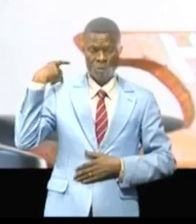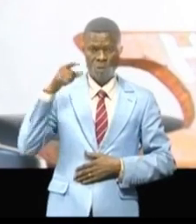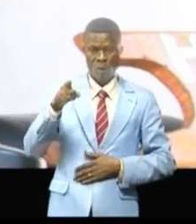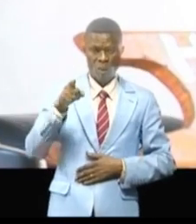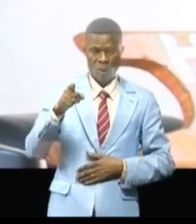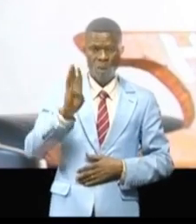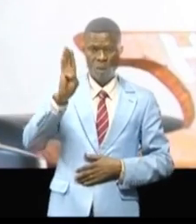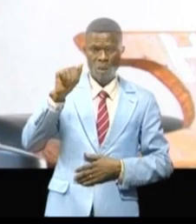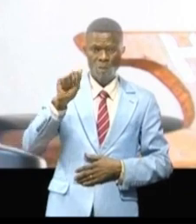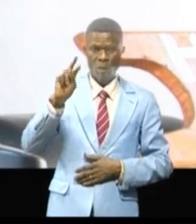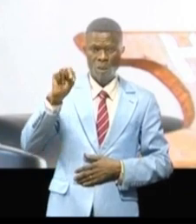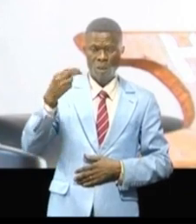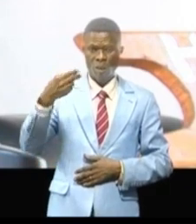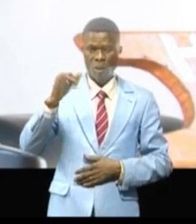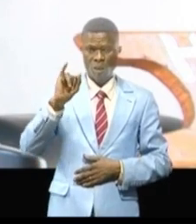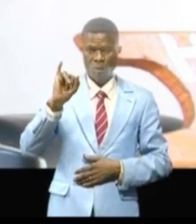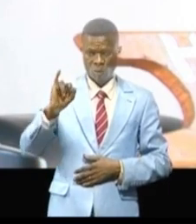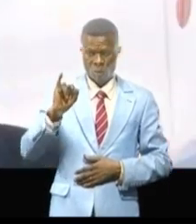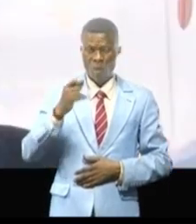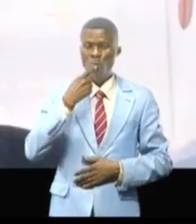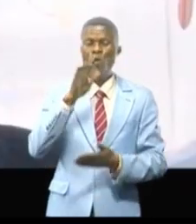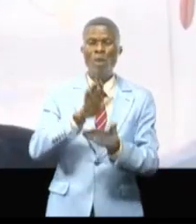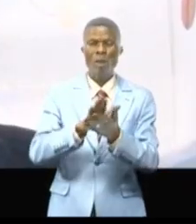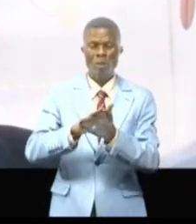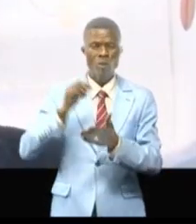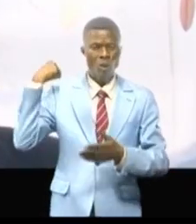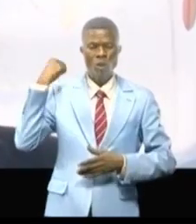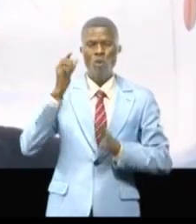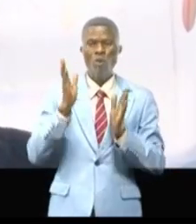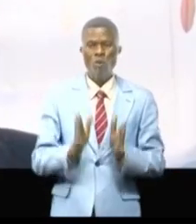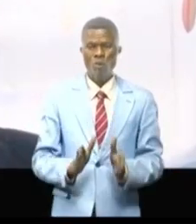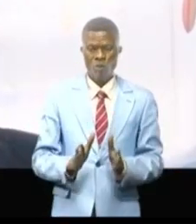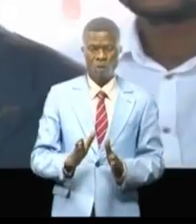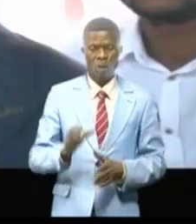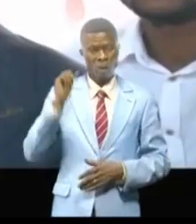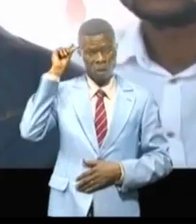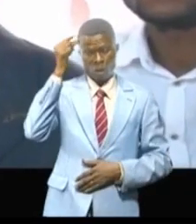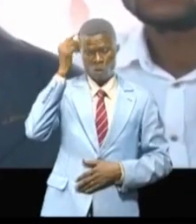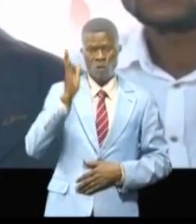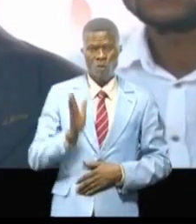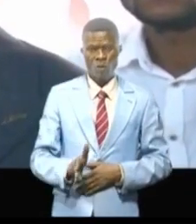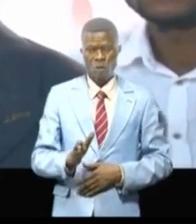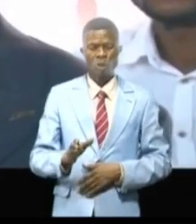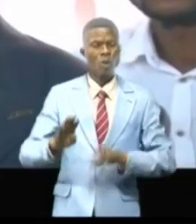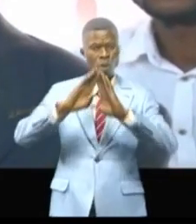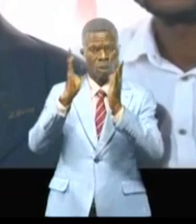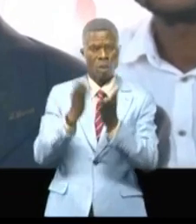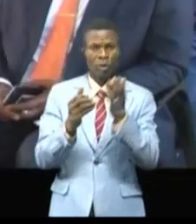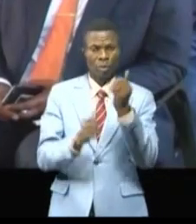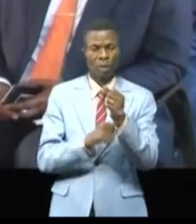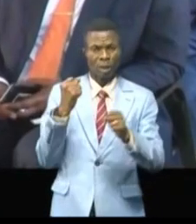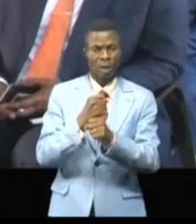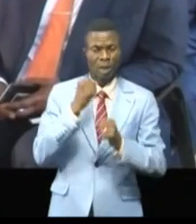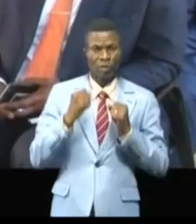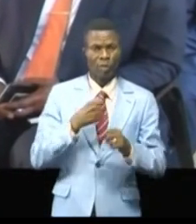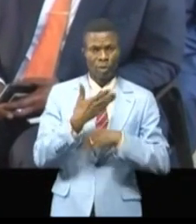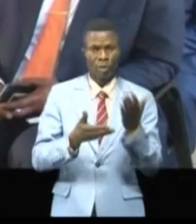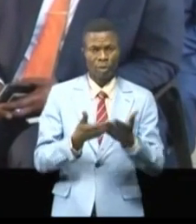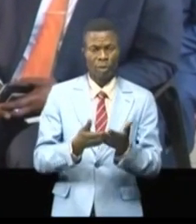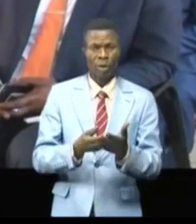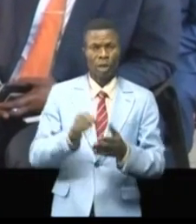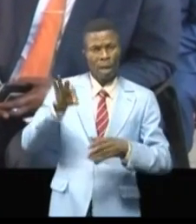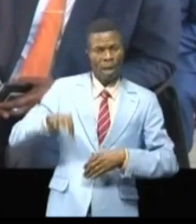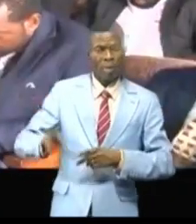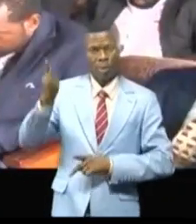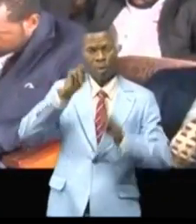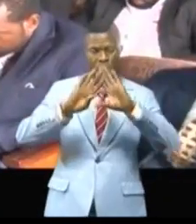Bambindingo, qui dans son allocution a remercié le gouverneur John Kabe Ashikai et son équipe pour l'effort fourni au profit de la population de